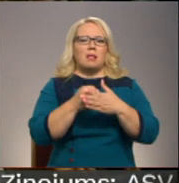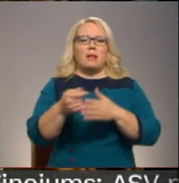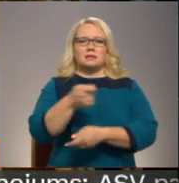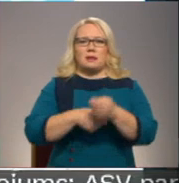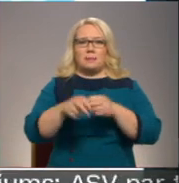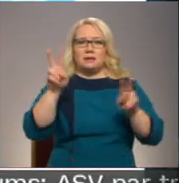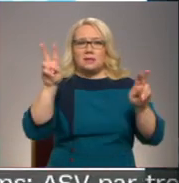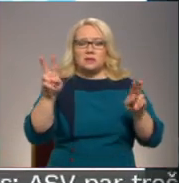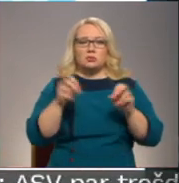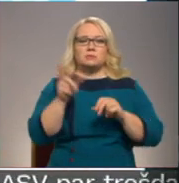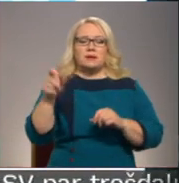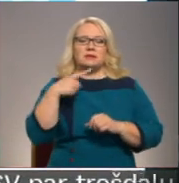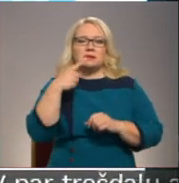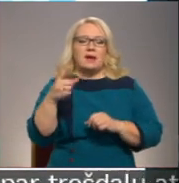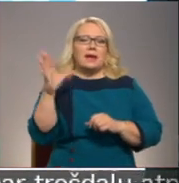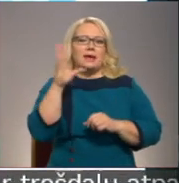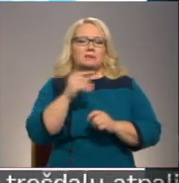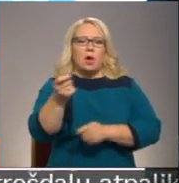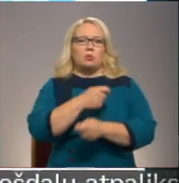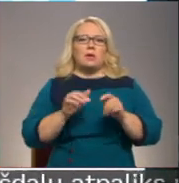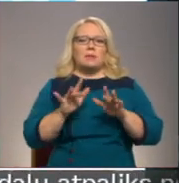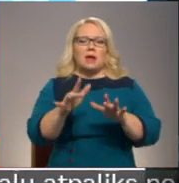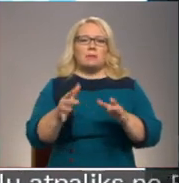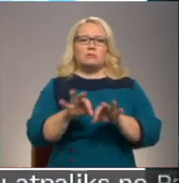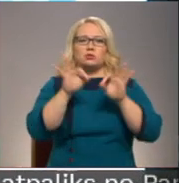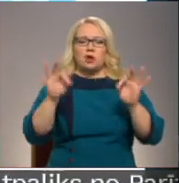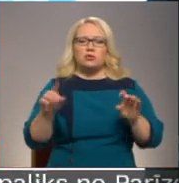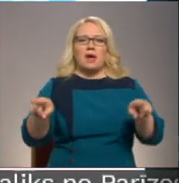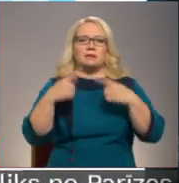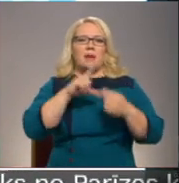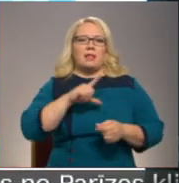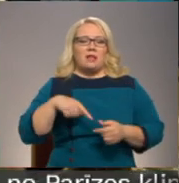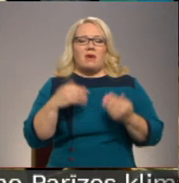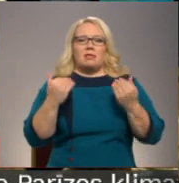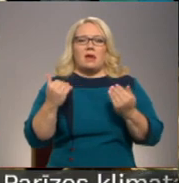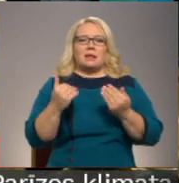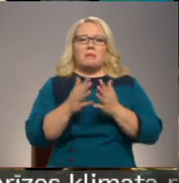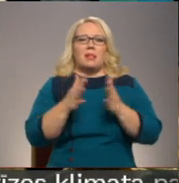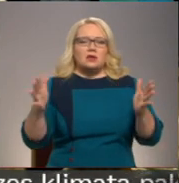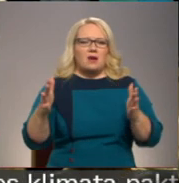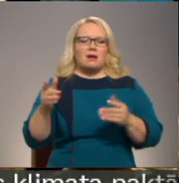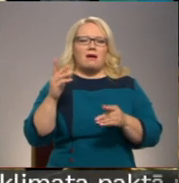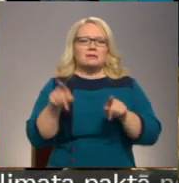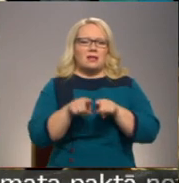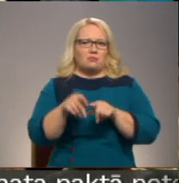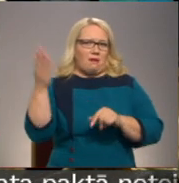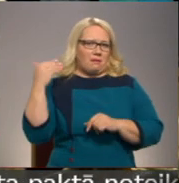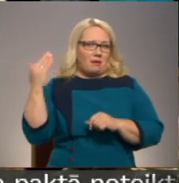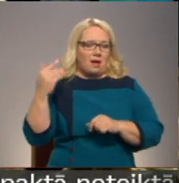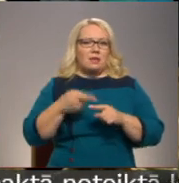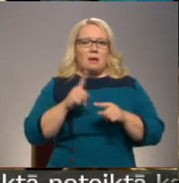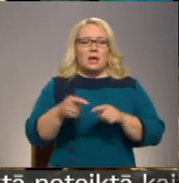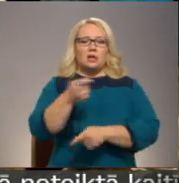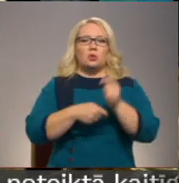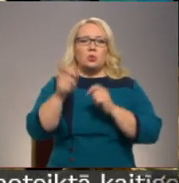biznesu. Speciālisti uzsver, ka iespējas uzņēmējdarbības uzsākšanai un attīstībai Latvijā pat laban ir plašākas nekā jebkad. Tāpēc būtiski